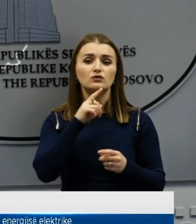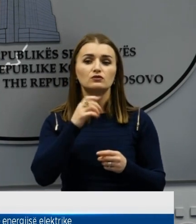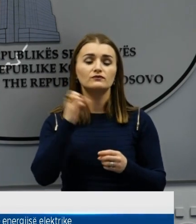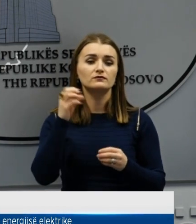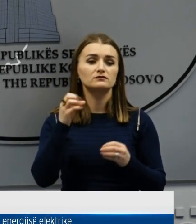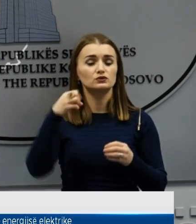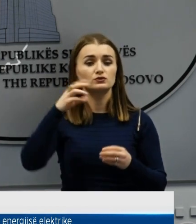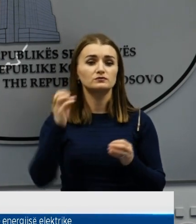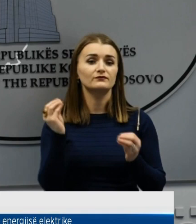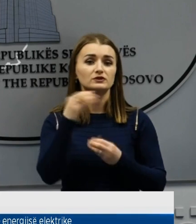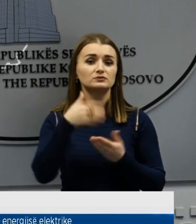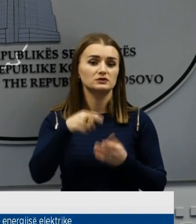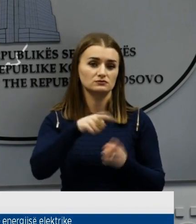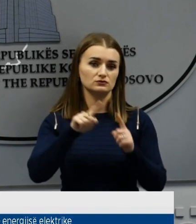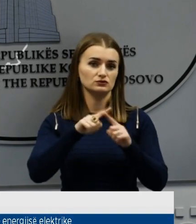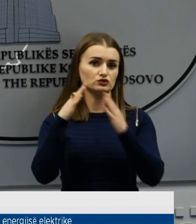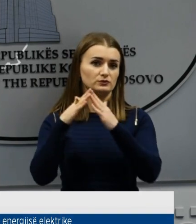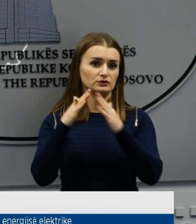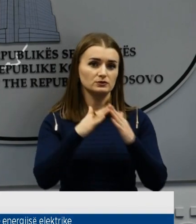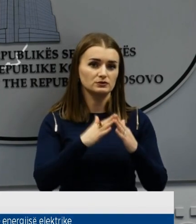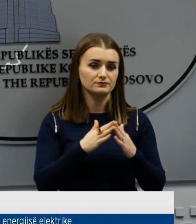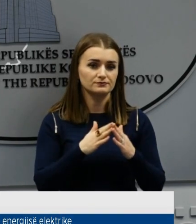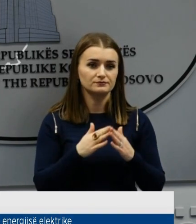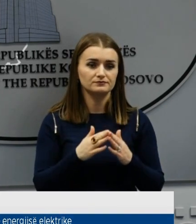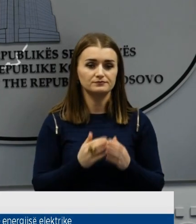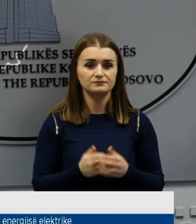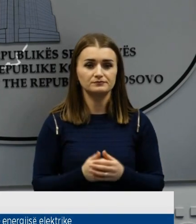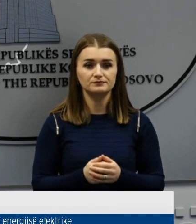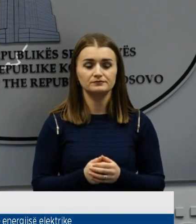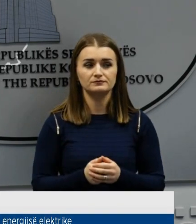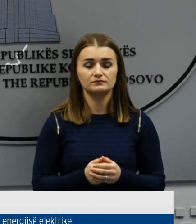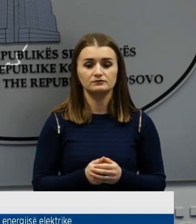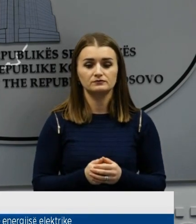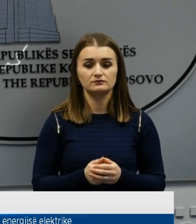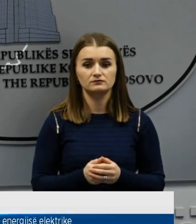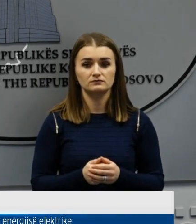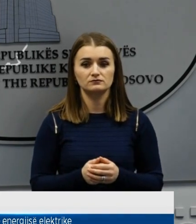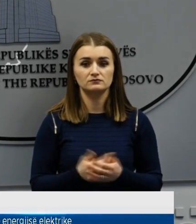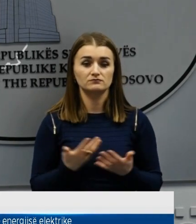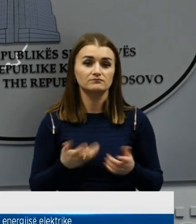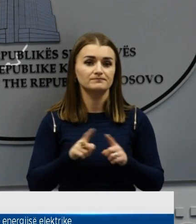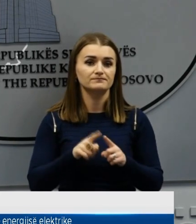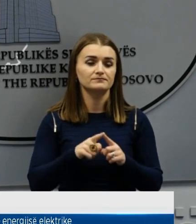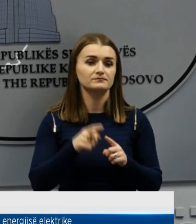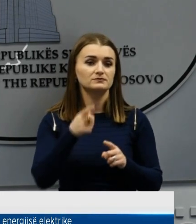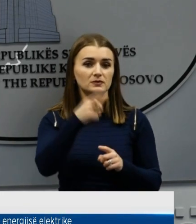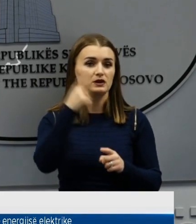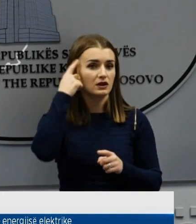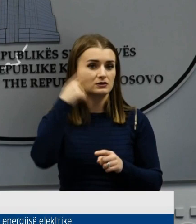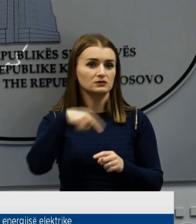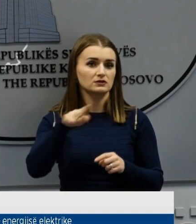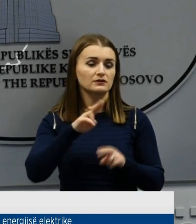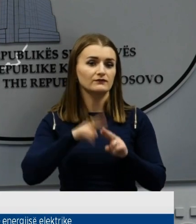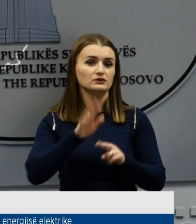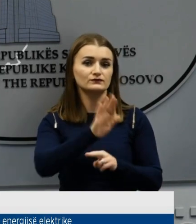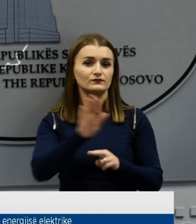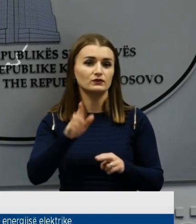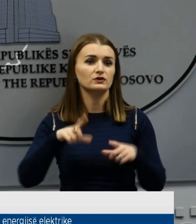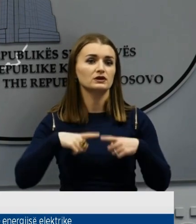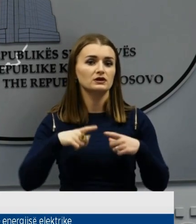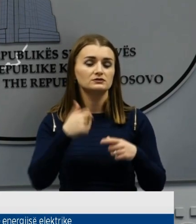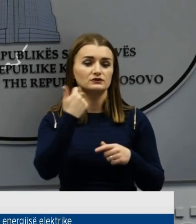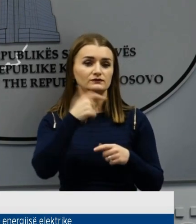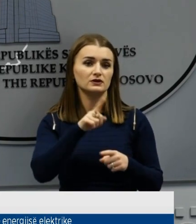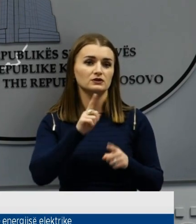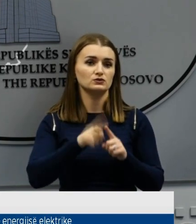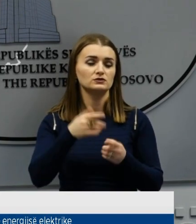pjesë e zgjidhjes së zvoglimit të krizës, efektit të krizës energjetike është në duart tuaja, se cilit prej jush. Dhe vetëm nëse ne punojmë së bashku